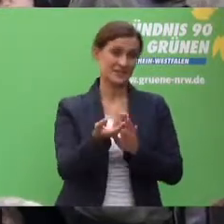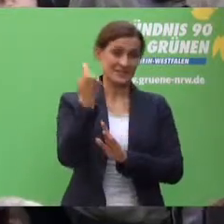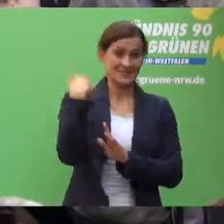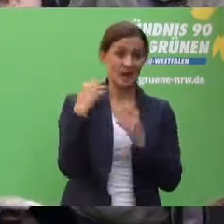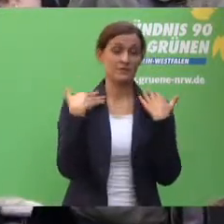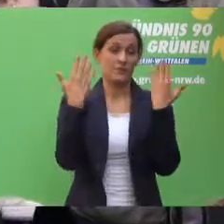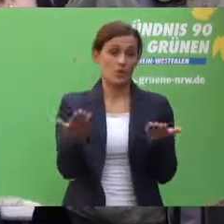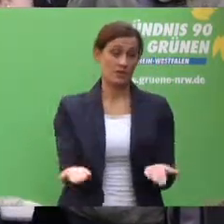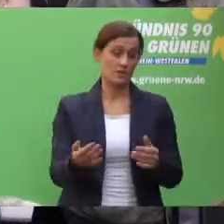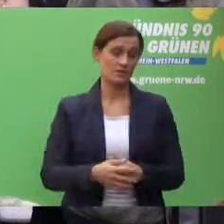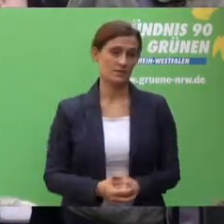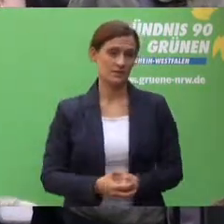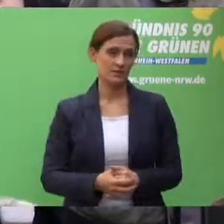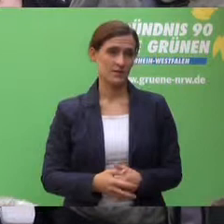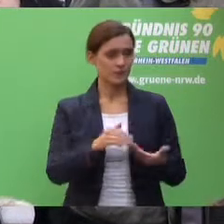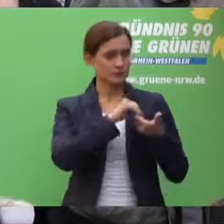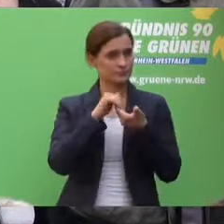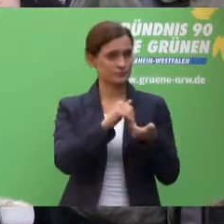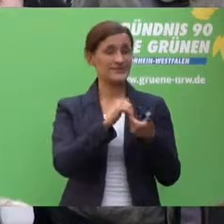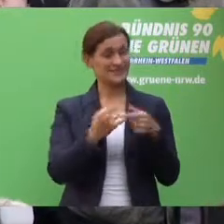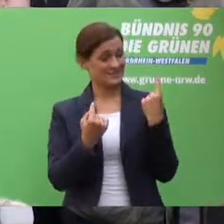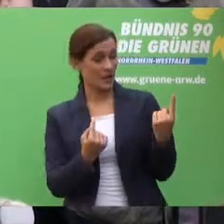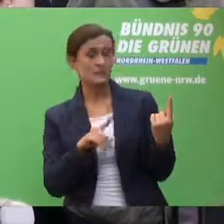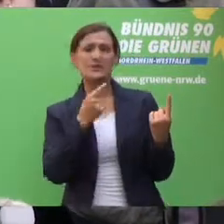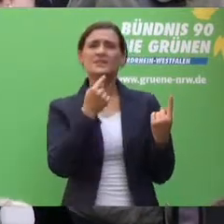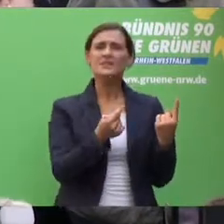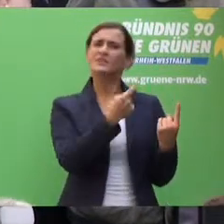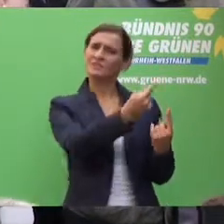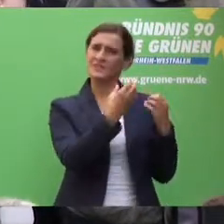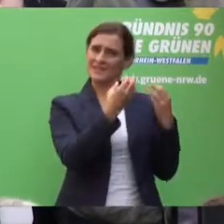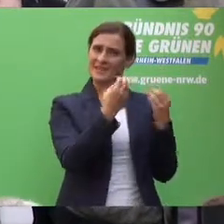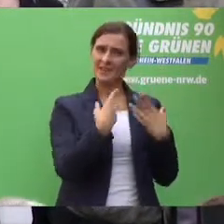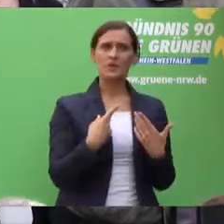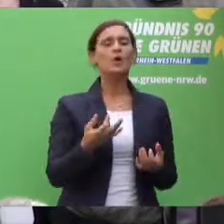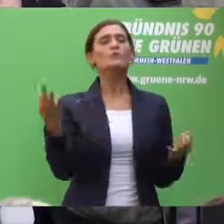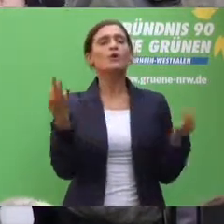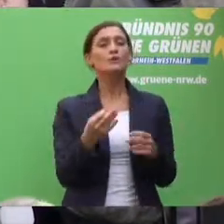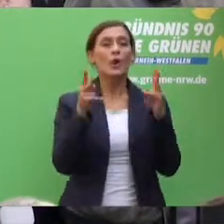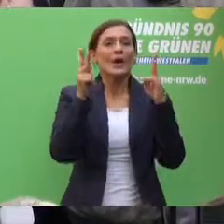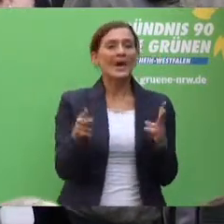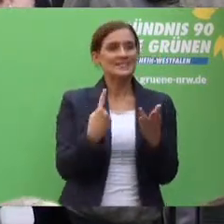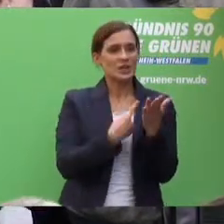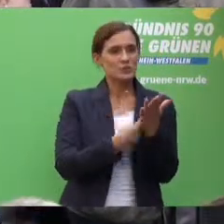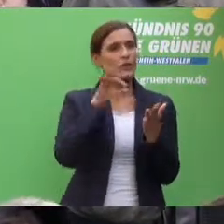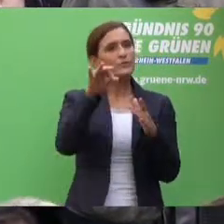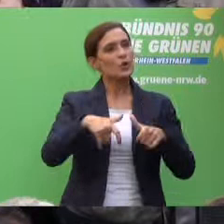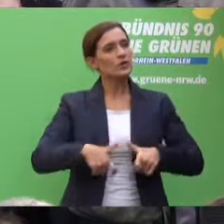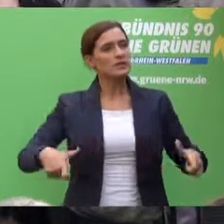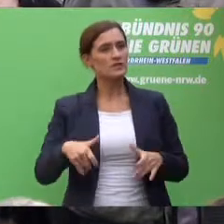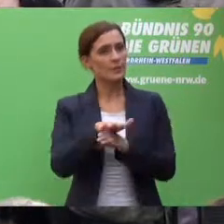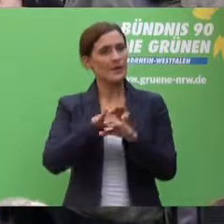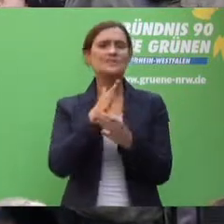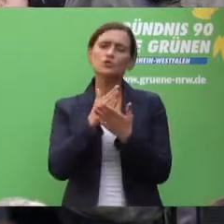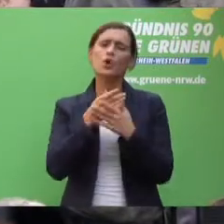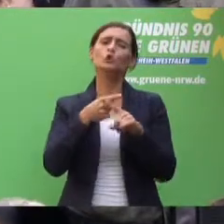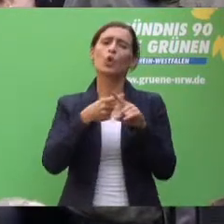Die stellt sich hin und erklärt, wieso, was wollt ihr eigentlich? Der Rechtsanspruch auf einen Kita-Platz ist doch im Durchschnitt erfüllt.